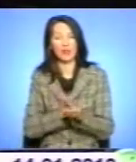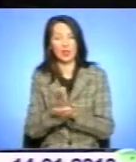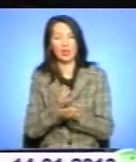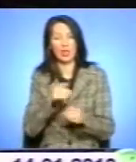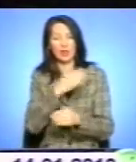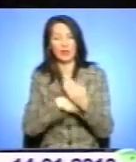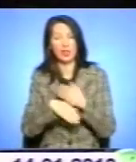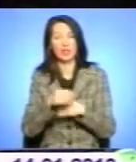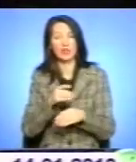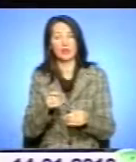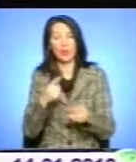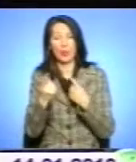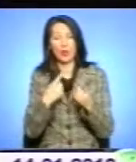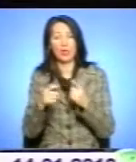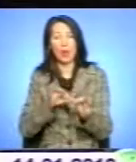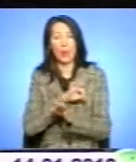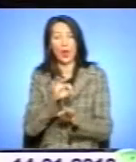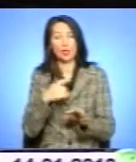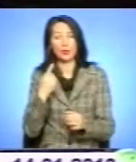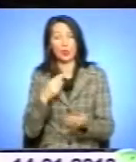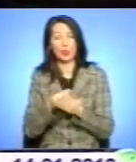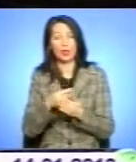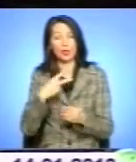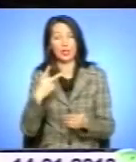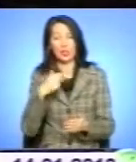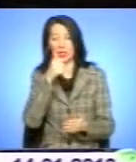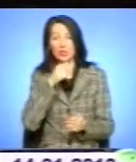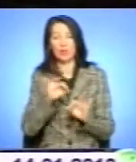бюджету на 2013 рік. Висловилися щодо